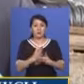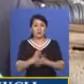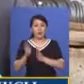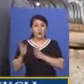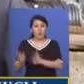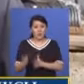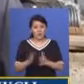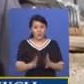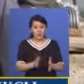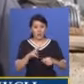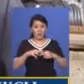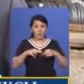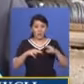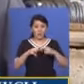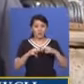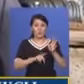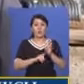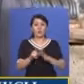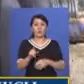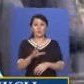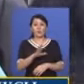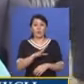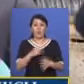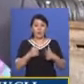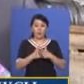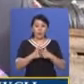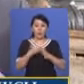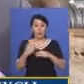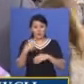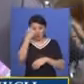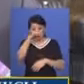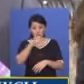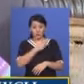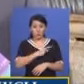жатақхананың құрылысы басталды биыл. Жылдың аяғына дейін бітіп қалады.